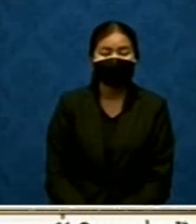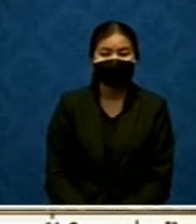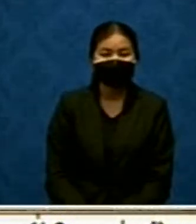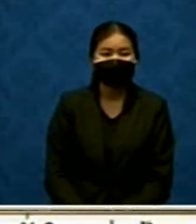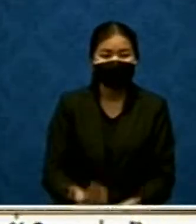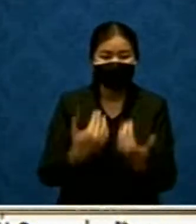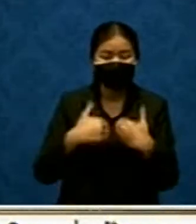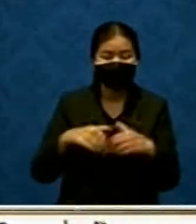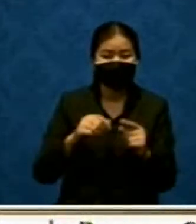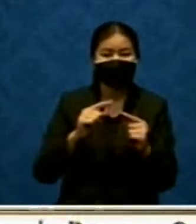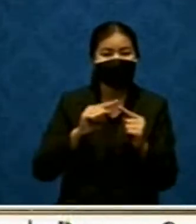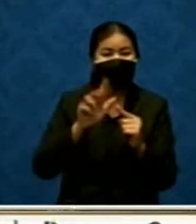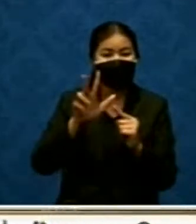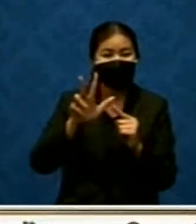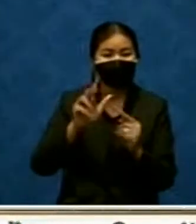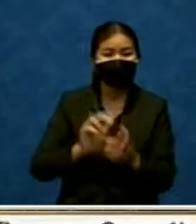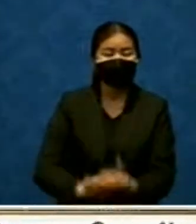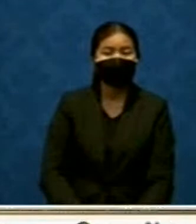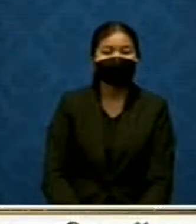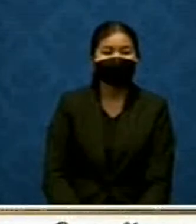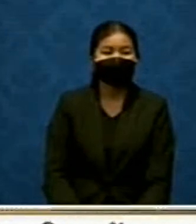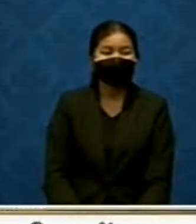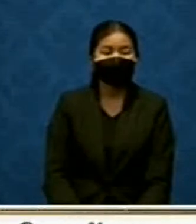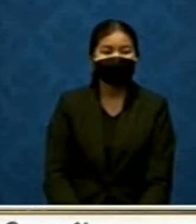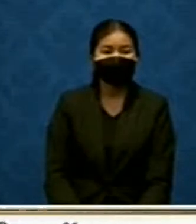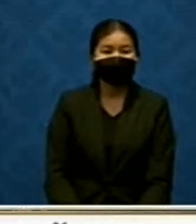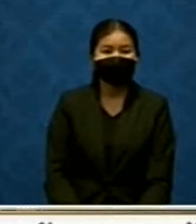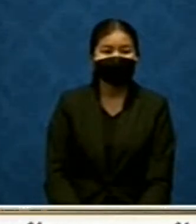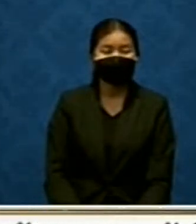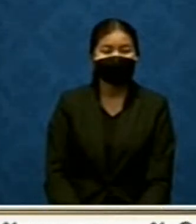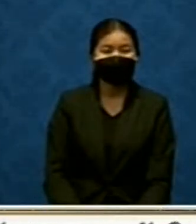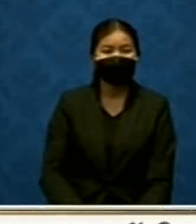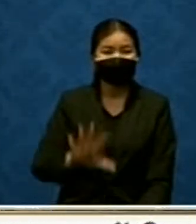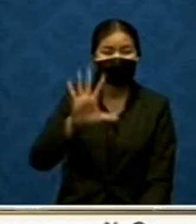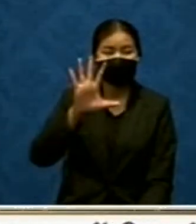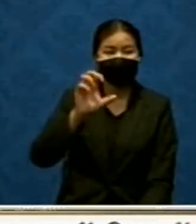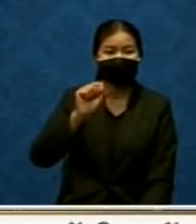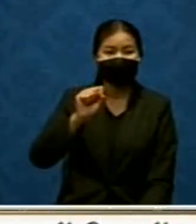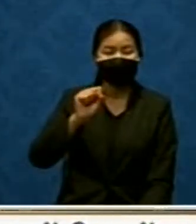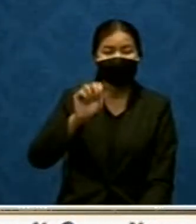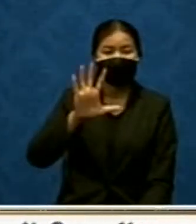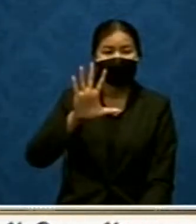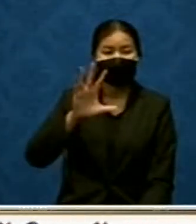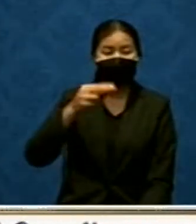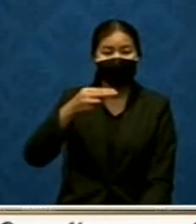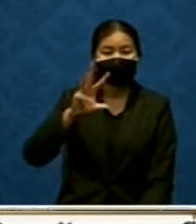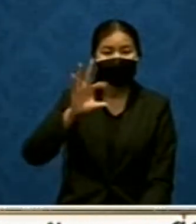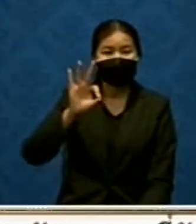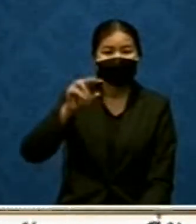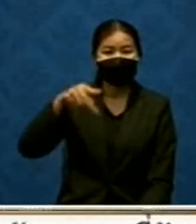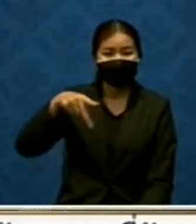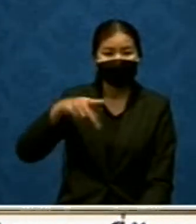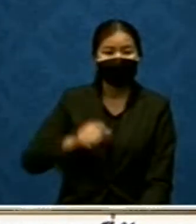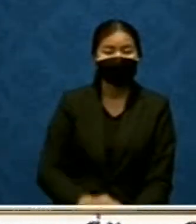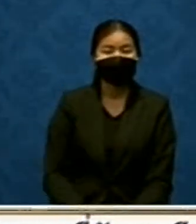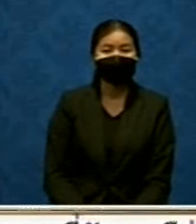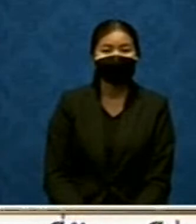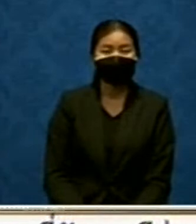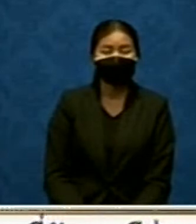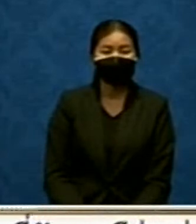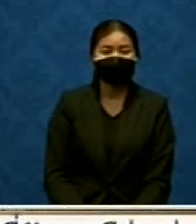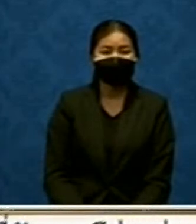าตที่ 3 พัฒนามนุษย์ับ 549,000 อัี้ผมไมมกรัฟฟิแตผมอยจะบอกว่า